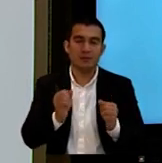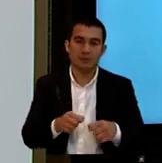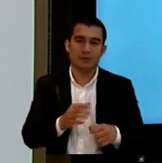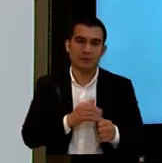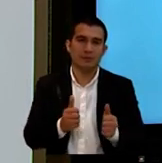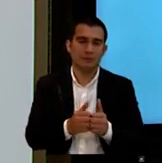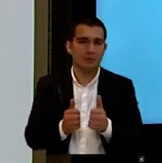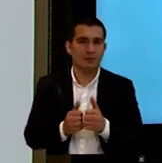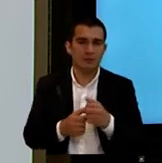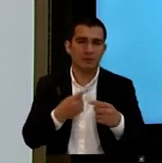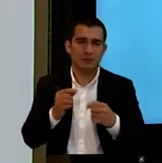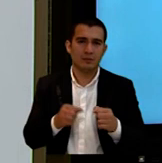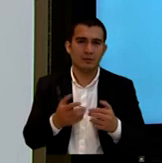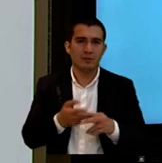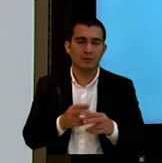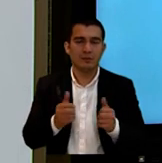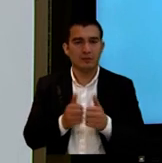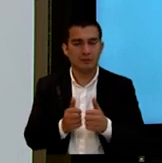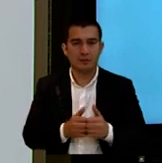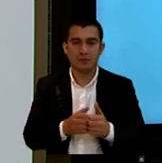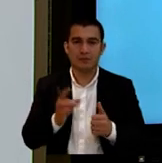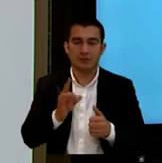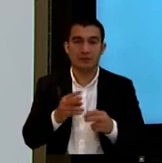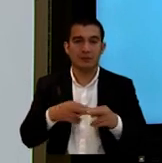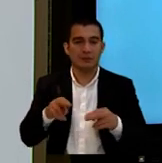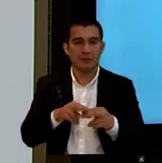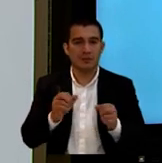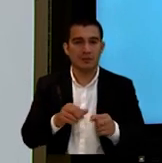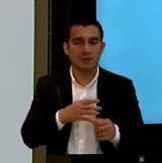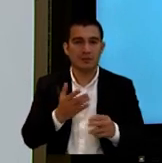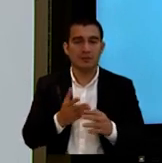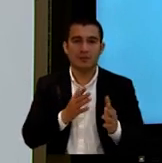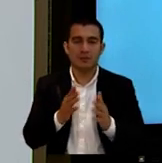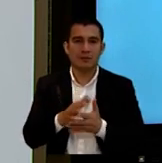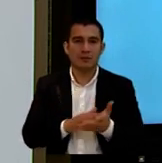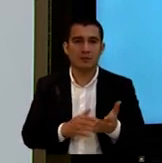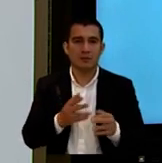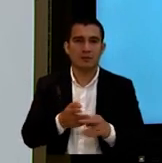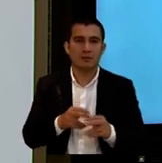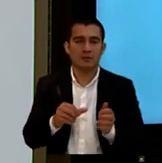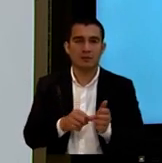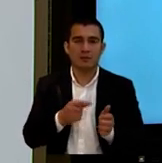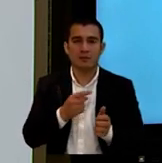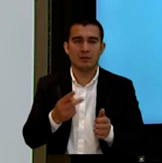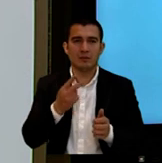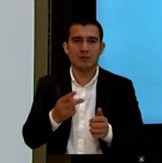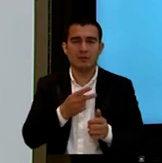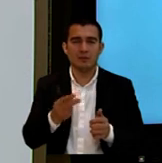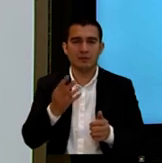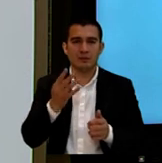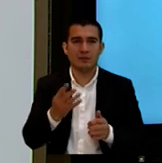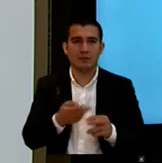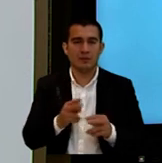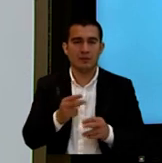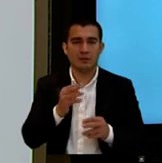desak ham bo'ladi. Chunki tomoni bilan radius bir-biriga teng. Endi 6 minus 2 barobar 4 metr.